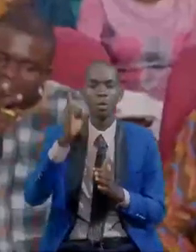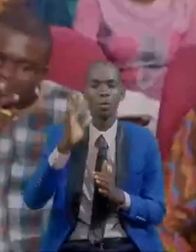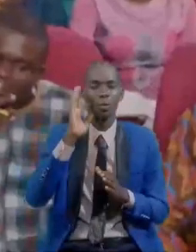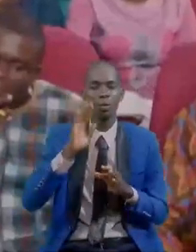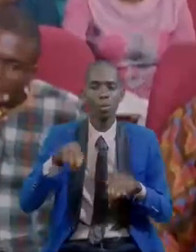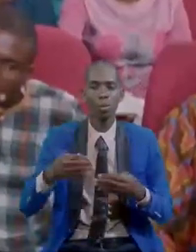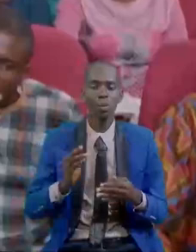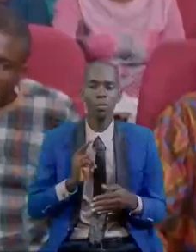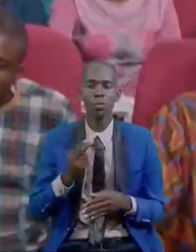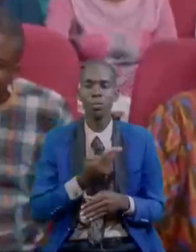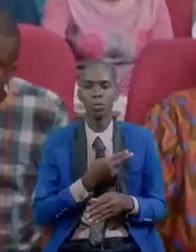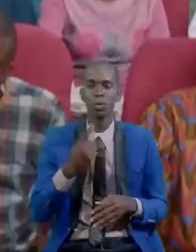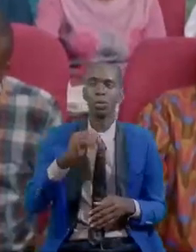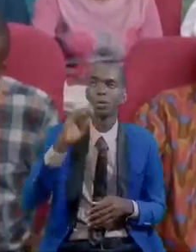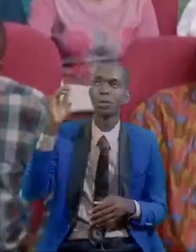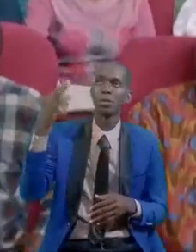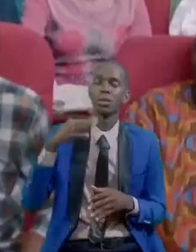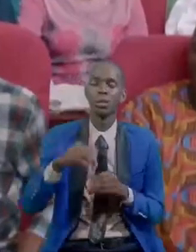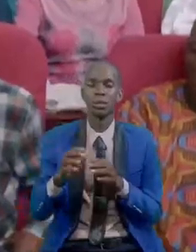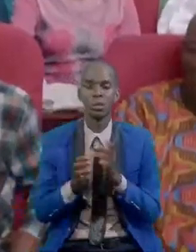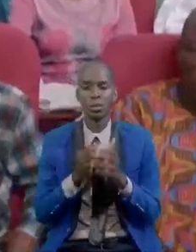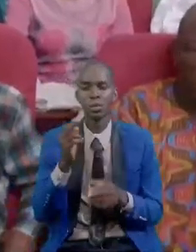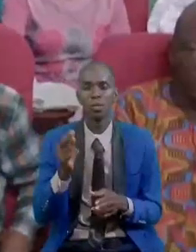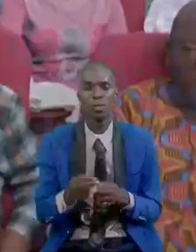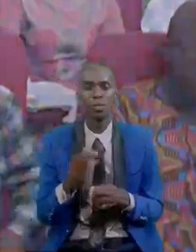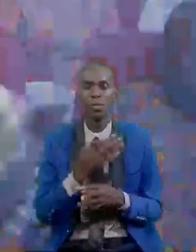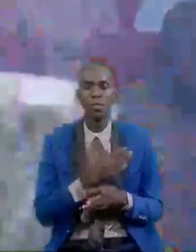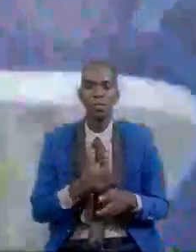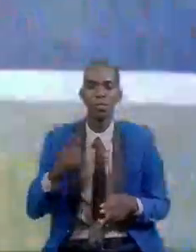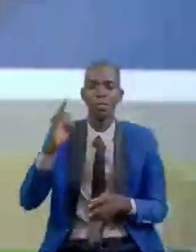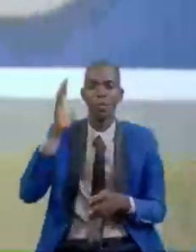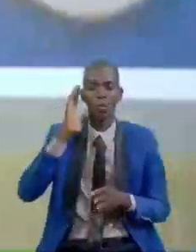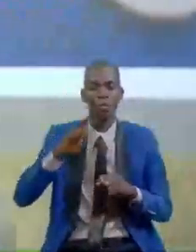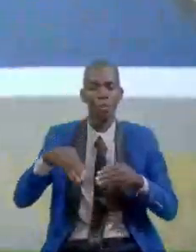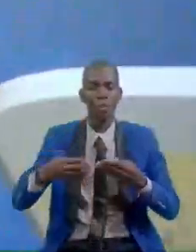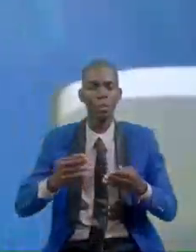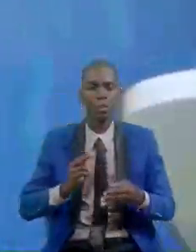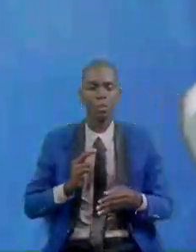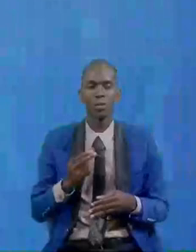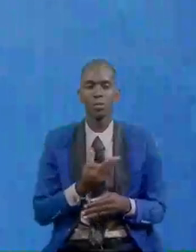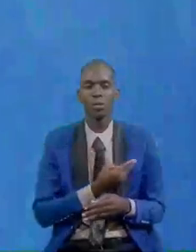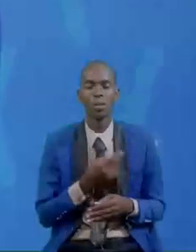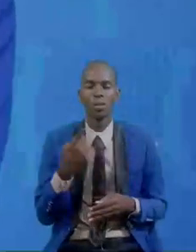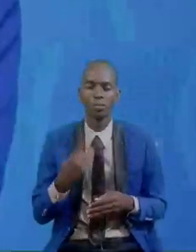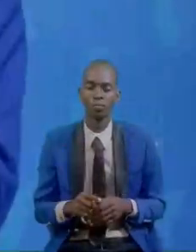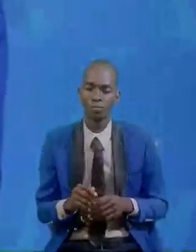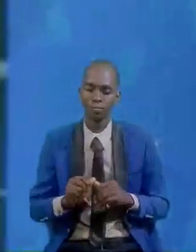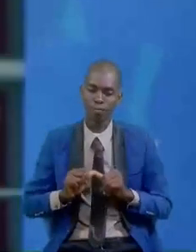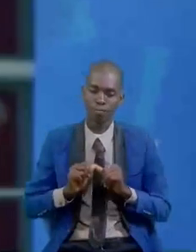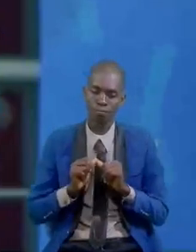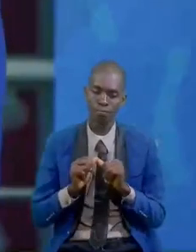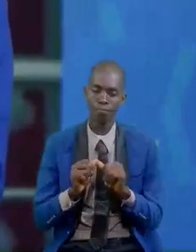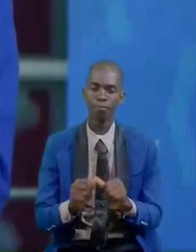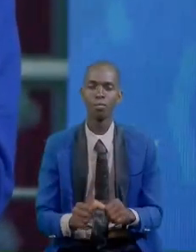grâce, nous donne la capacité et qu'il nous donne la persévérance, non seulement de